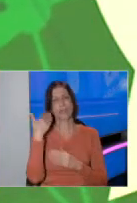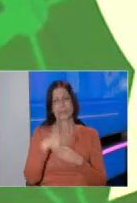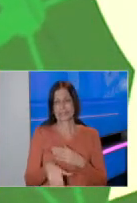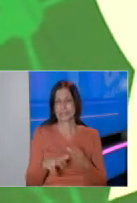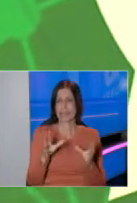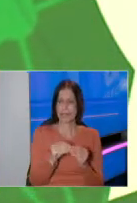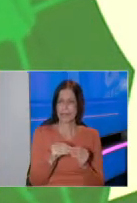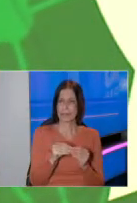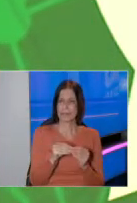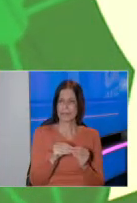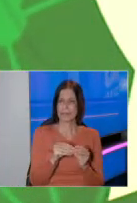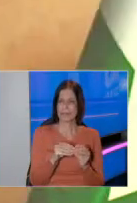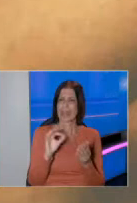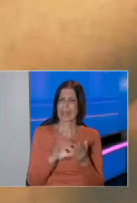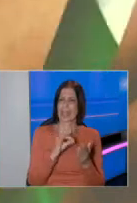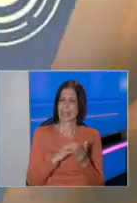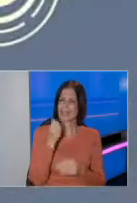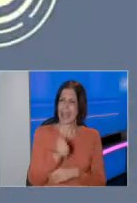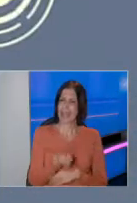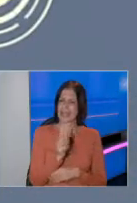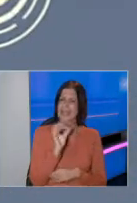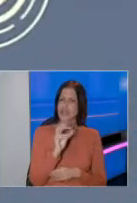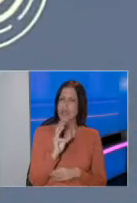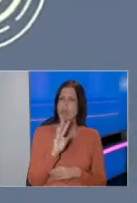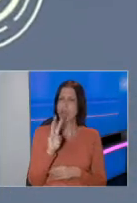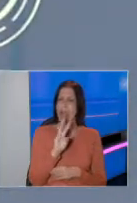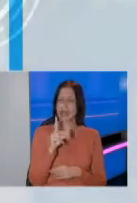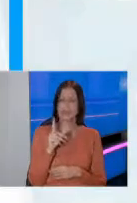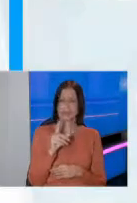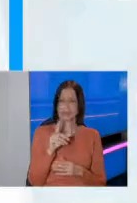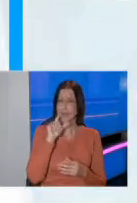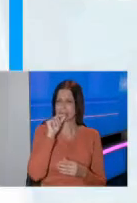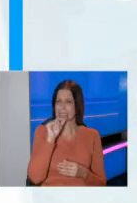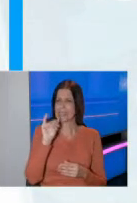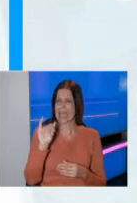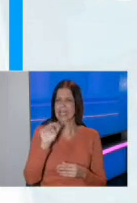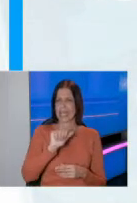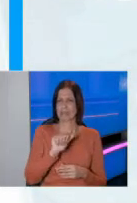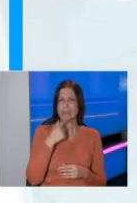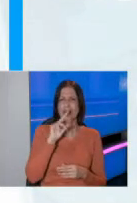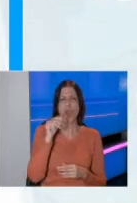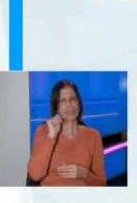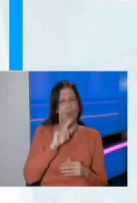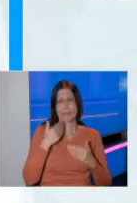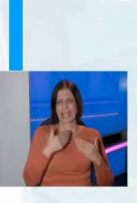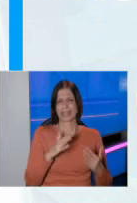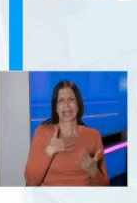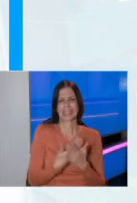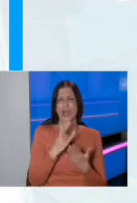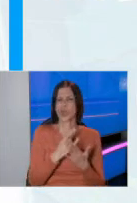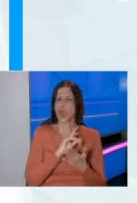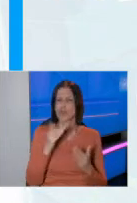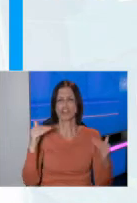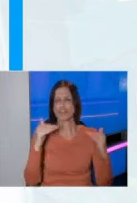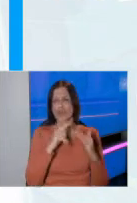אדמקר, כתב הכנסת של וואלה ניוז, הוא מצייץ כך. כחול לבן לא מקדם את הצעות חוק, לא של שוויון, לא